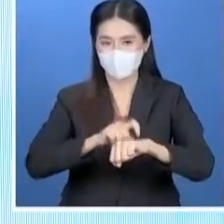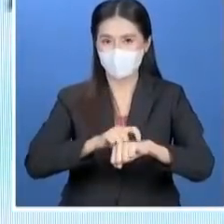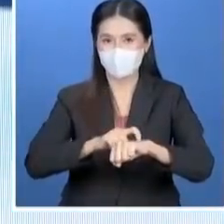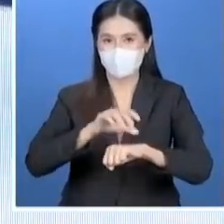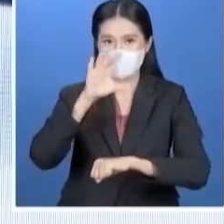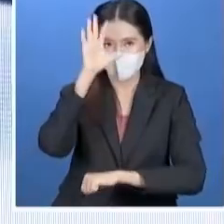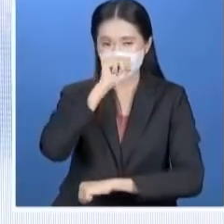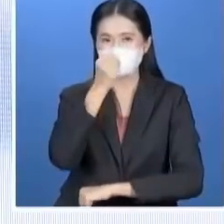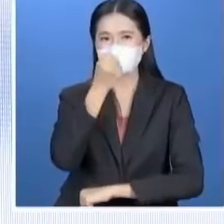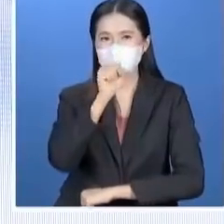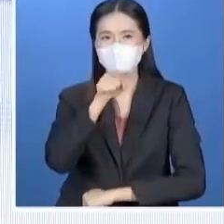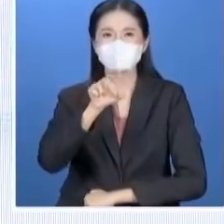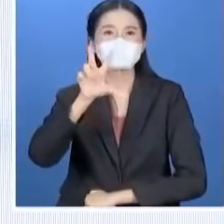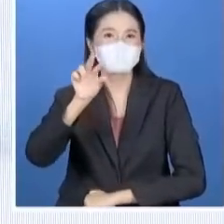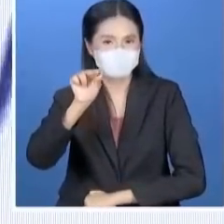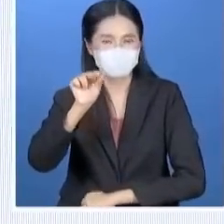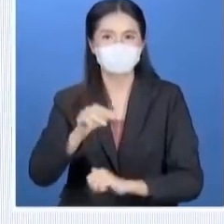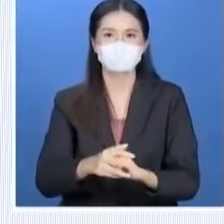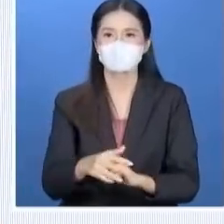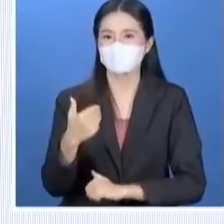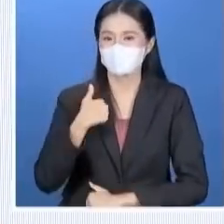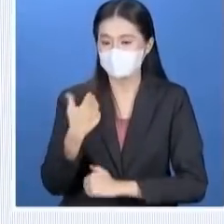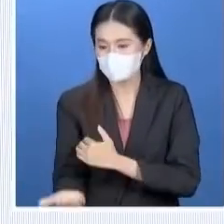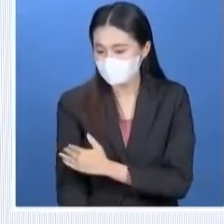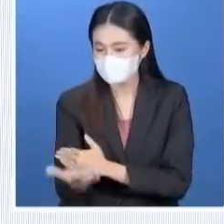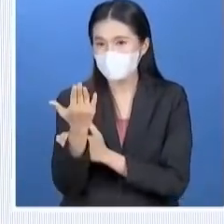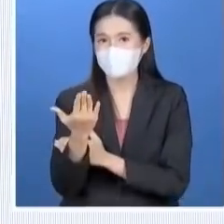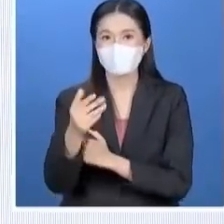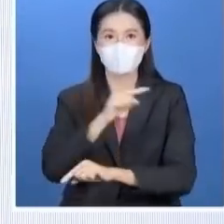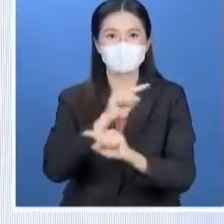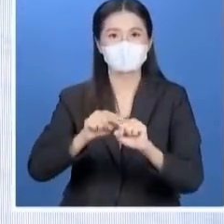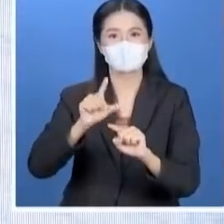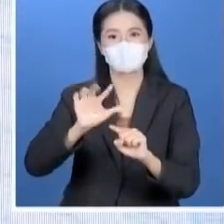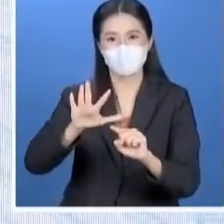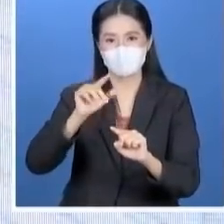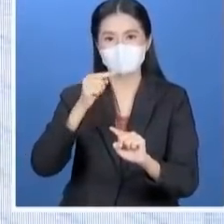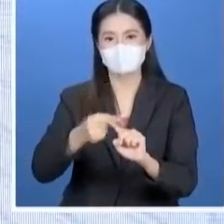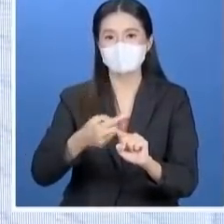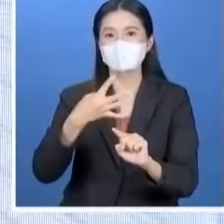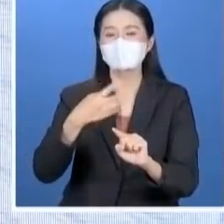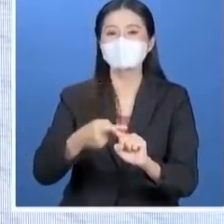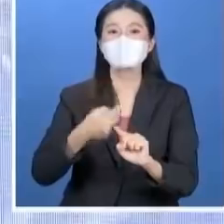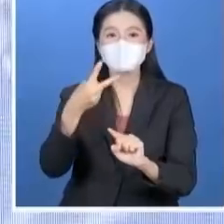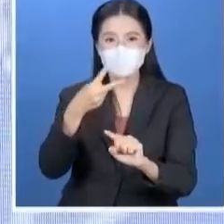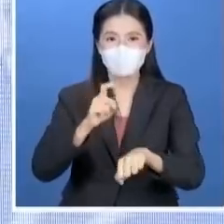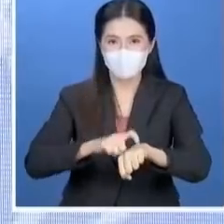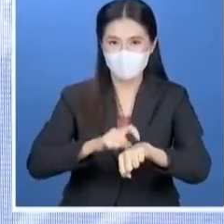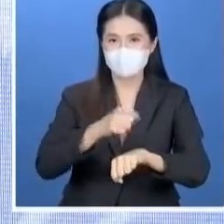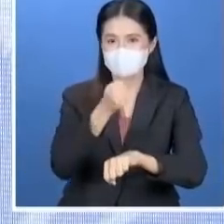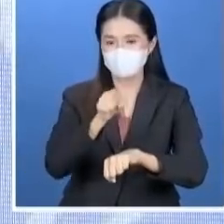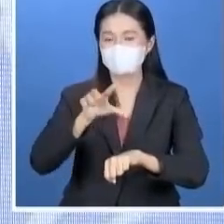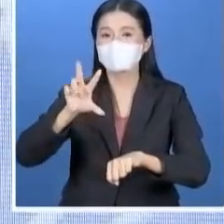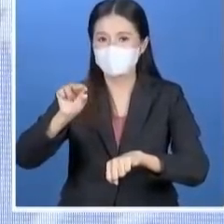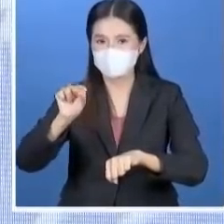ณ 22:30 นโดยในเช้าวันถัดมาคือวันที่25กุมภาพันธ์เวลา 10:30